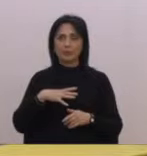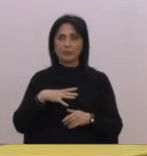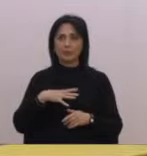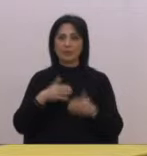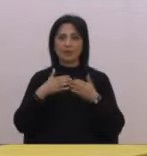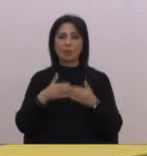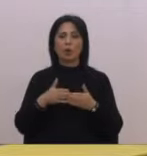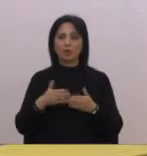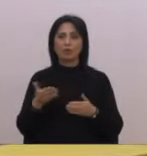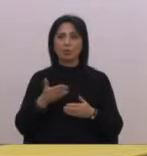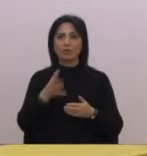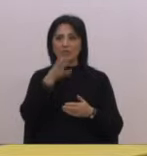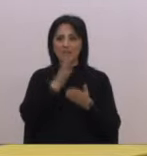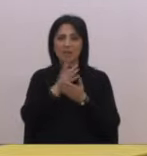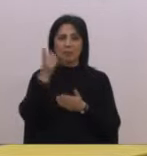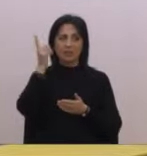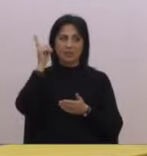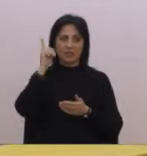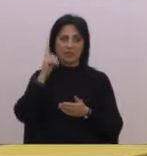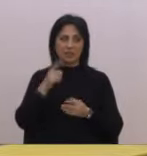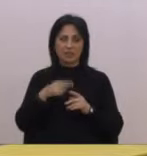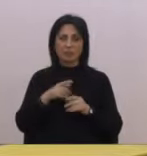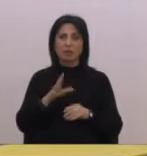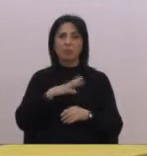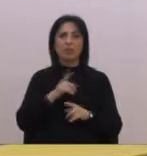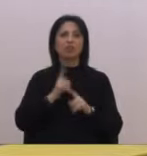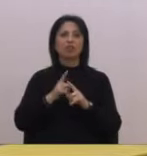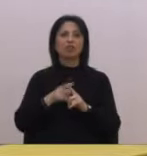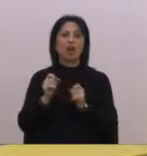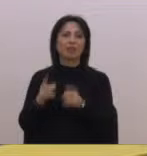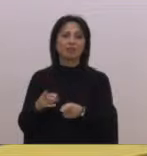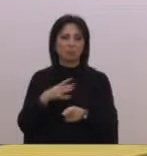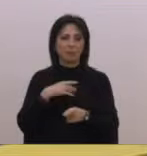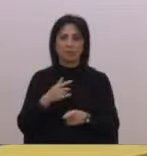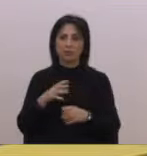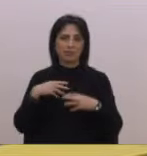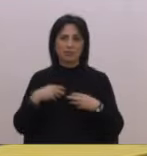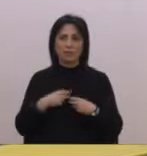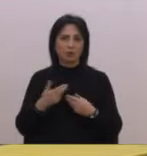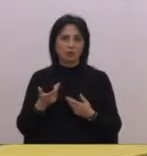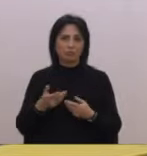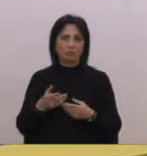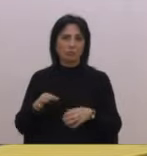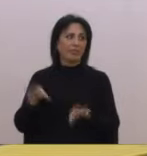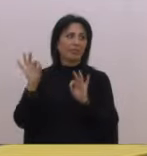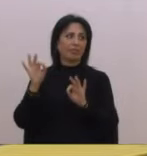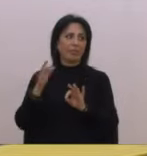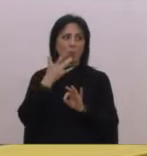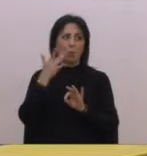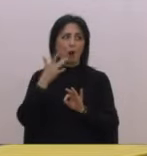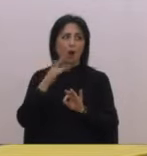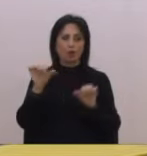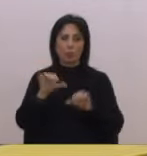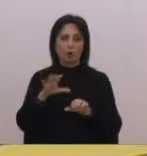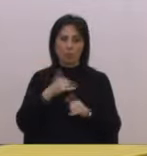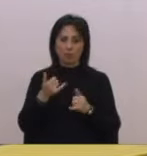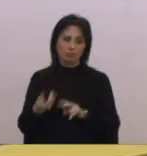plotis romelic celebis cin jartat ikna chabarebuli da samsukharot upasukhsgeblo politikis shedegat